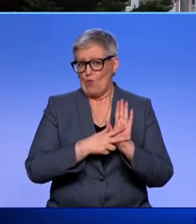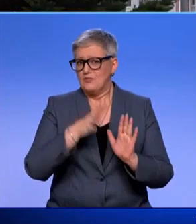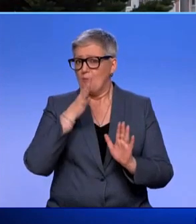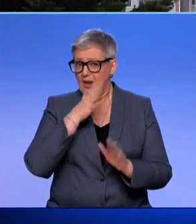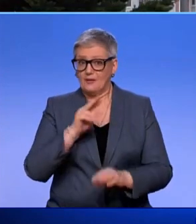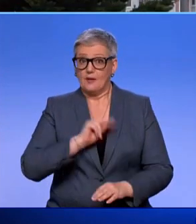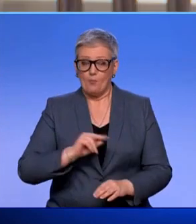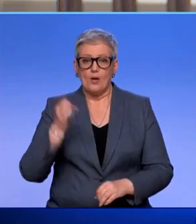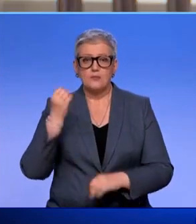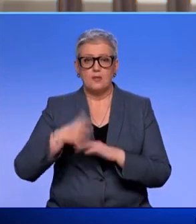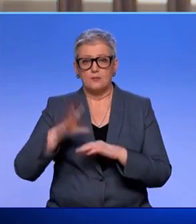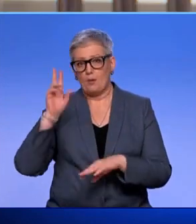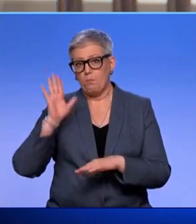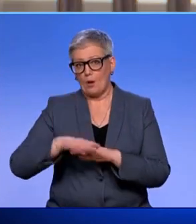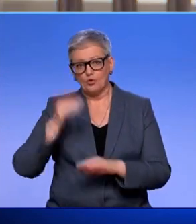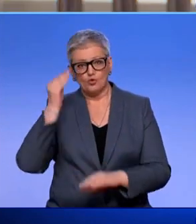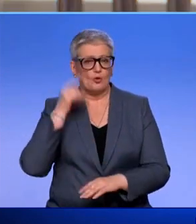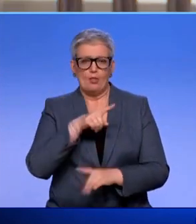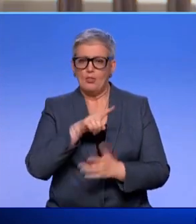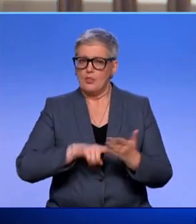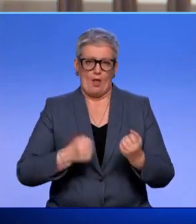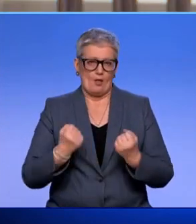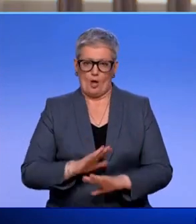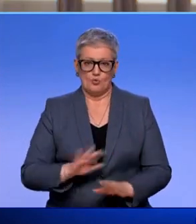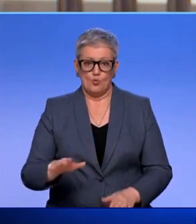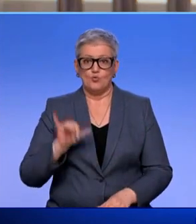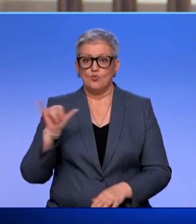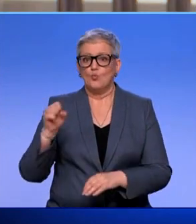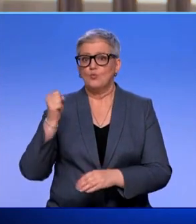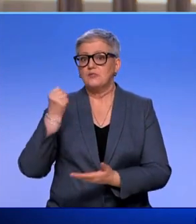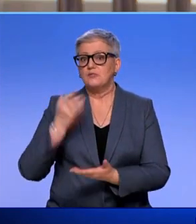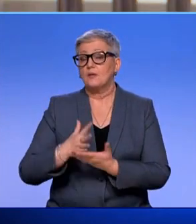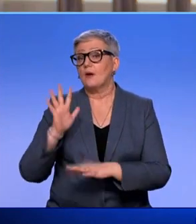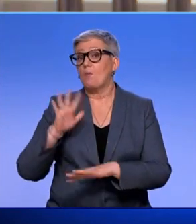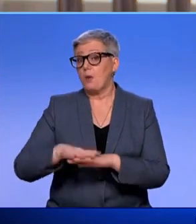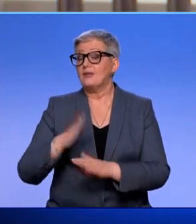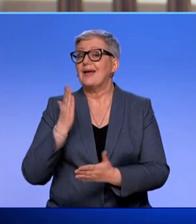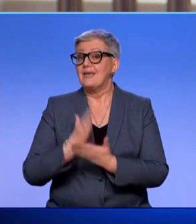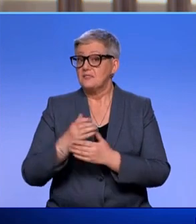банк считает ненадежной. У Центрального банка есть право